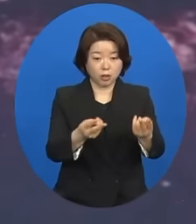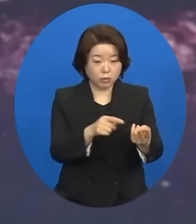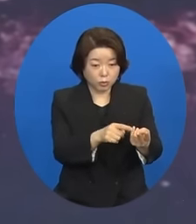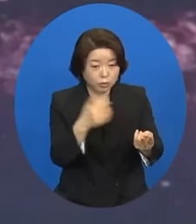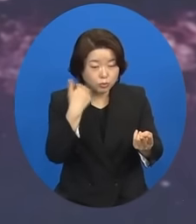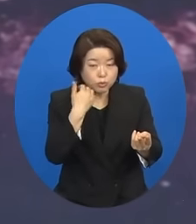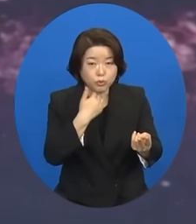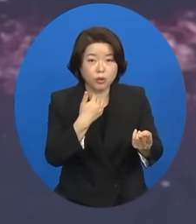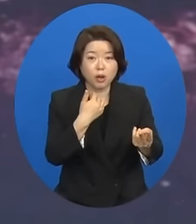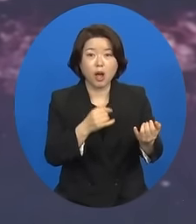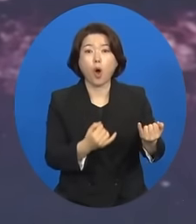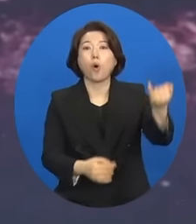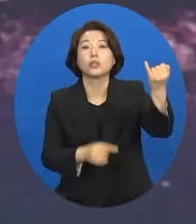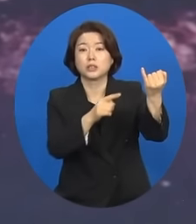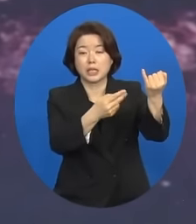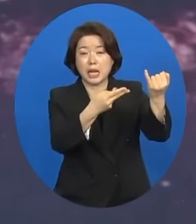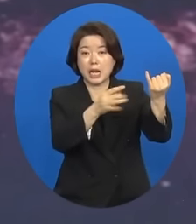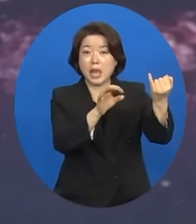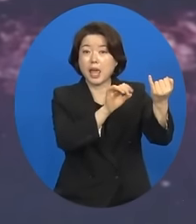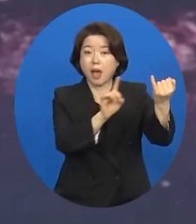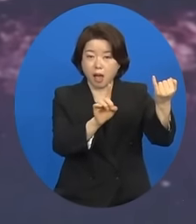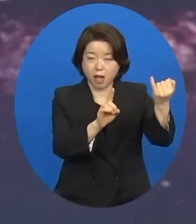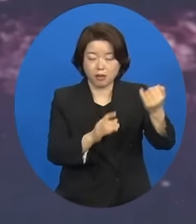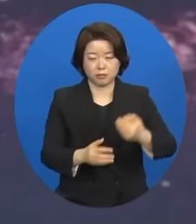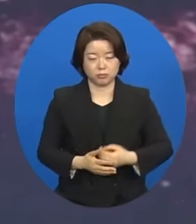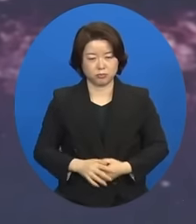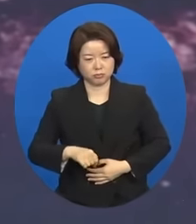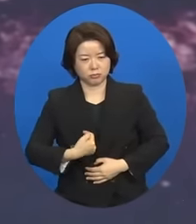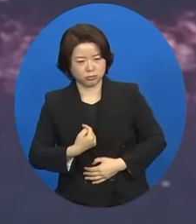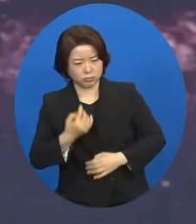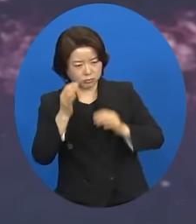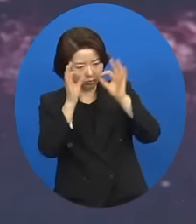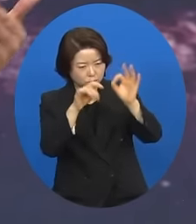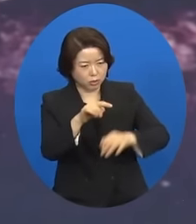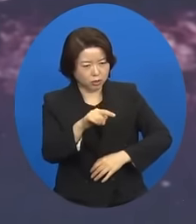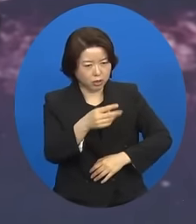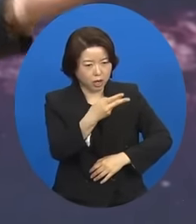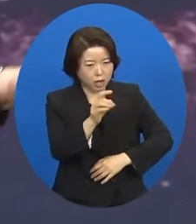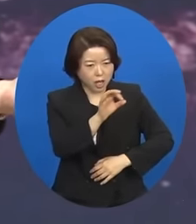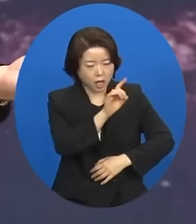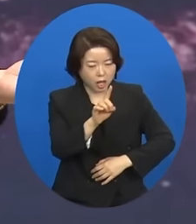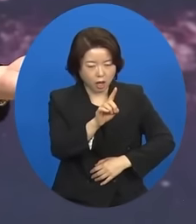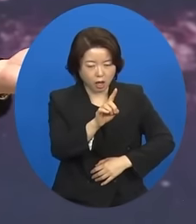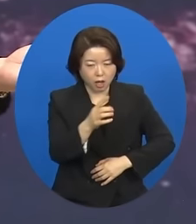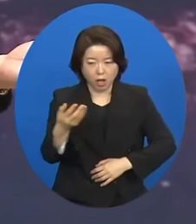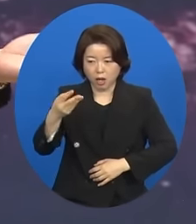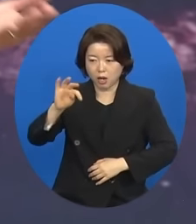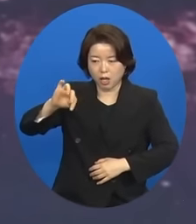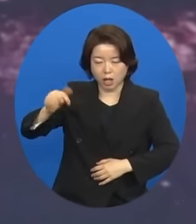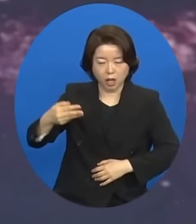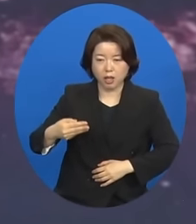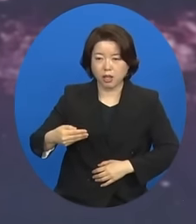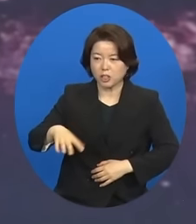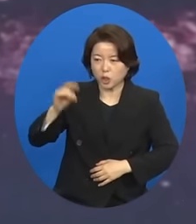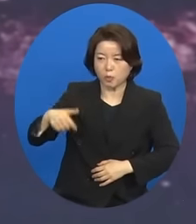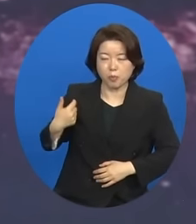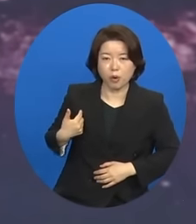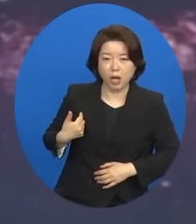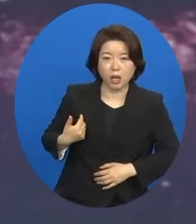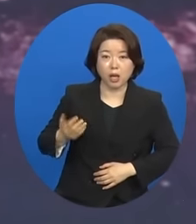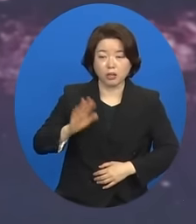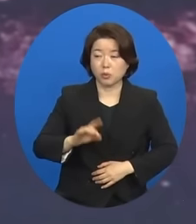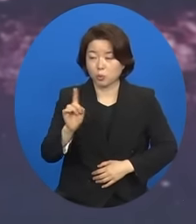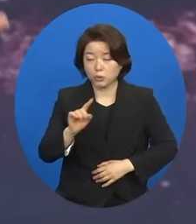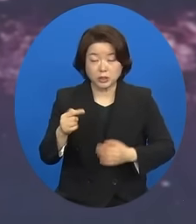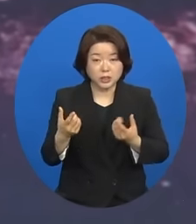놀라운 것은 뭐냐면 야곱이 지금 자신의 옆에서 잔 사람이 레인지 인지도 몰랐다는 것이죠 어떻게 이런 일이